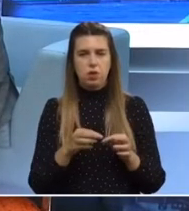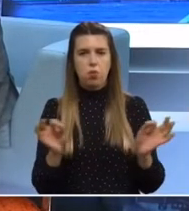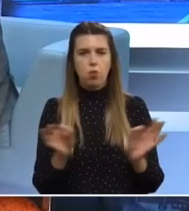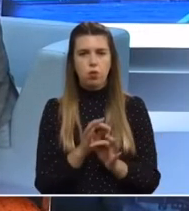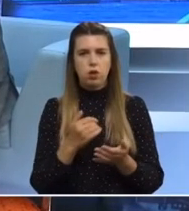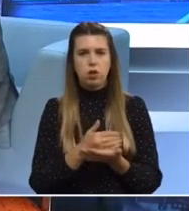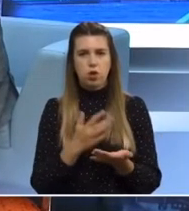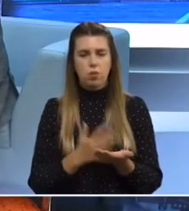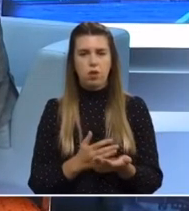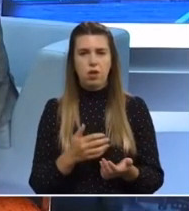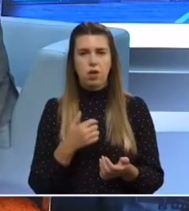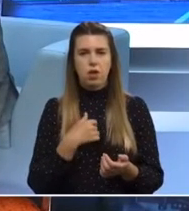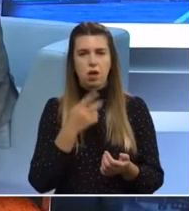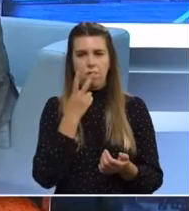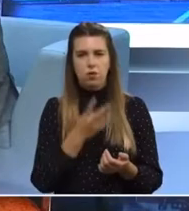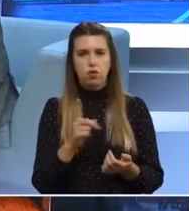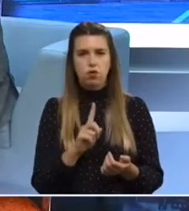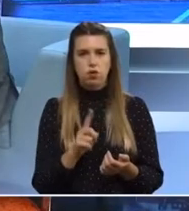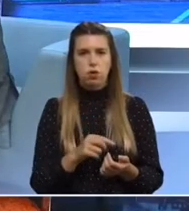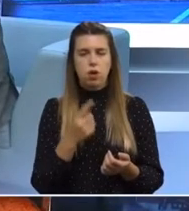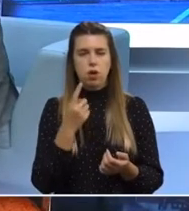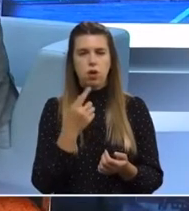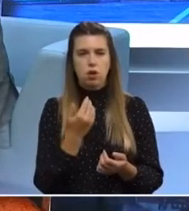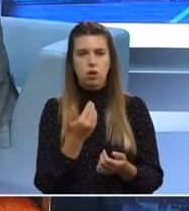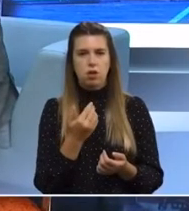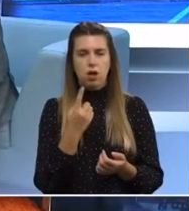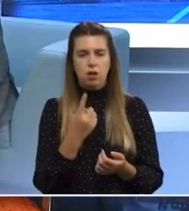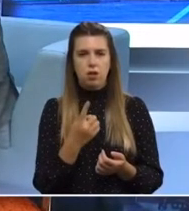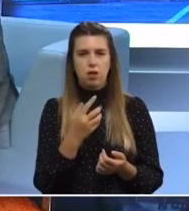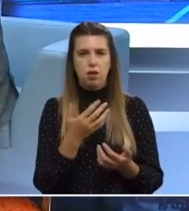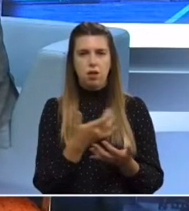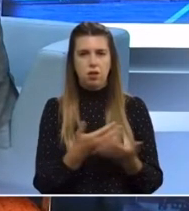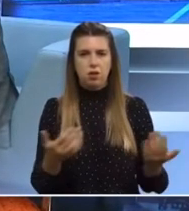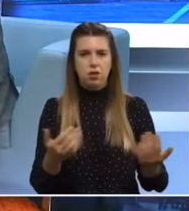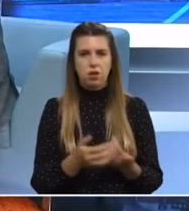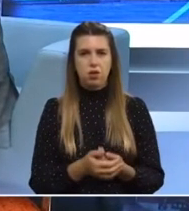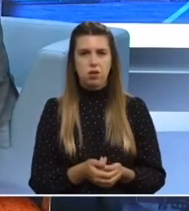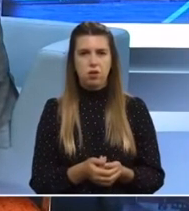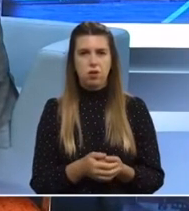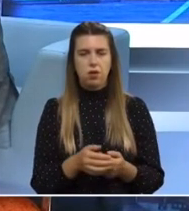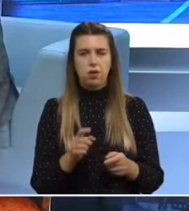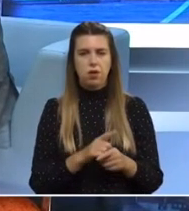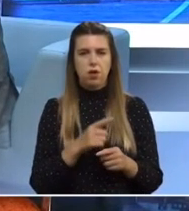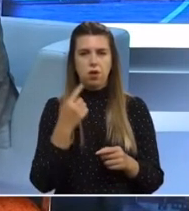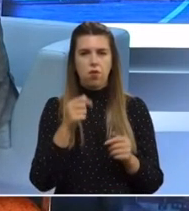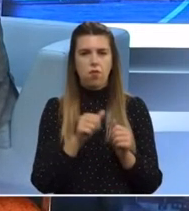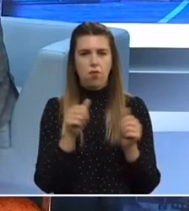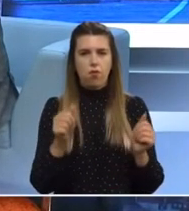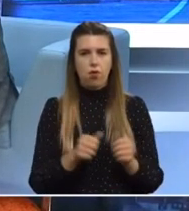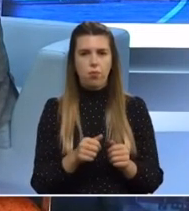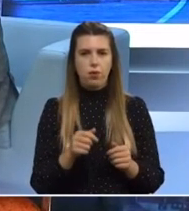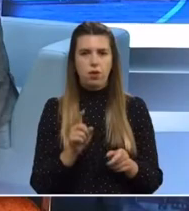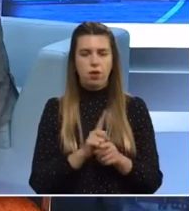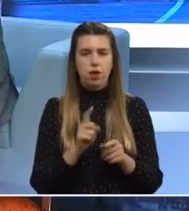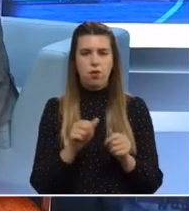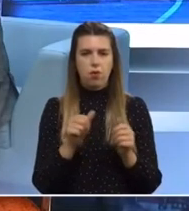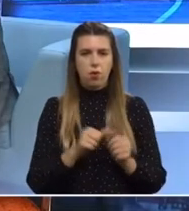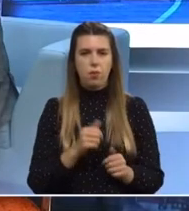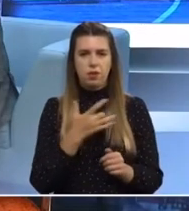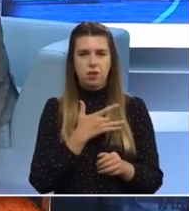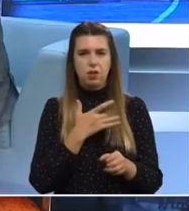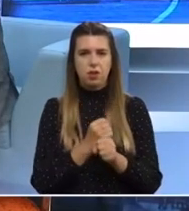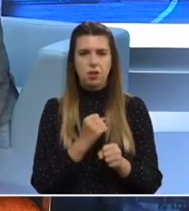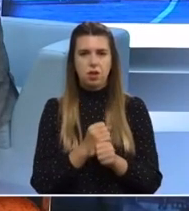Я просто хочу уточнить, я вижу, что одна, даже их несколько, они отображают форму, ну, как бы выполнены в